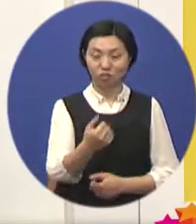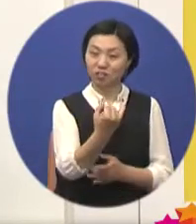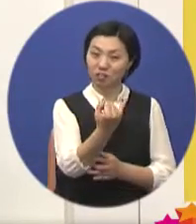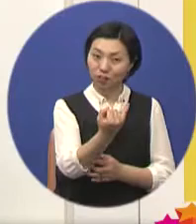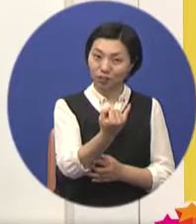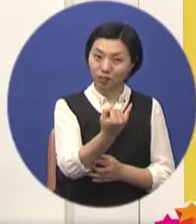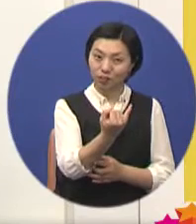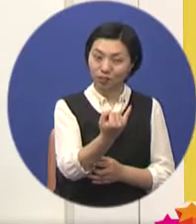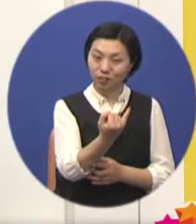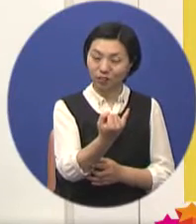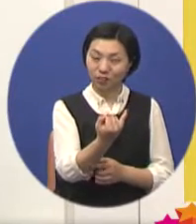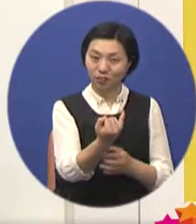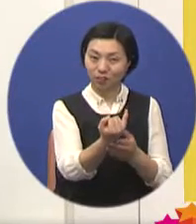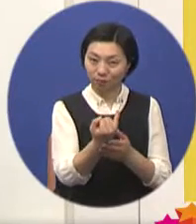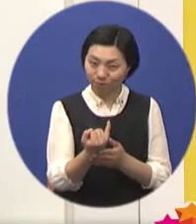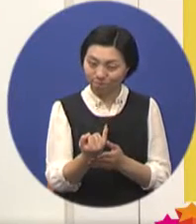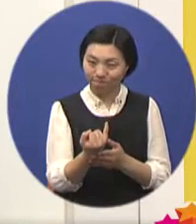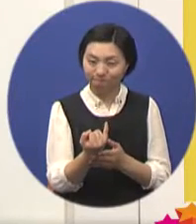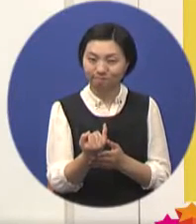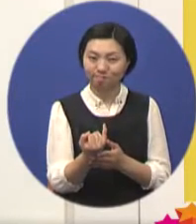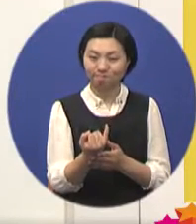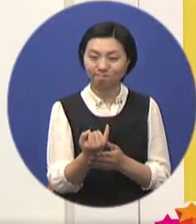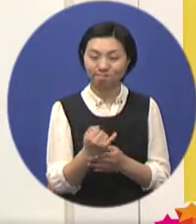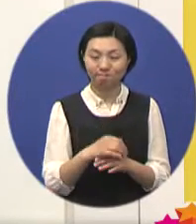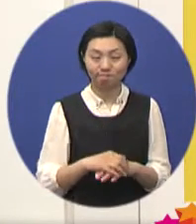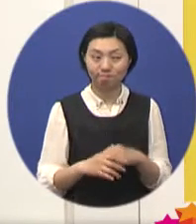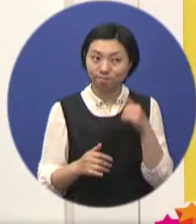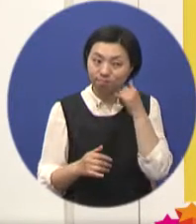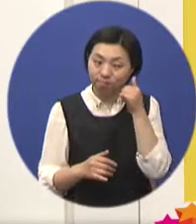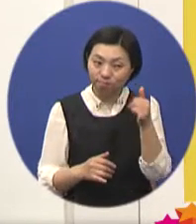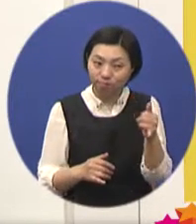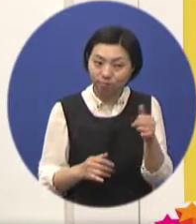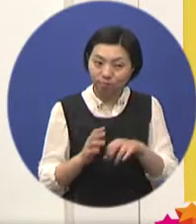거지? 네. 순창. 모시겠습니다. 어머니. 어서 오세요.